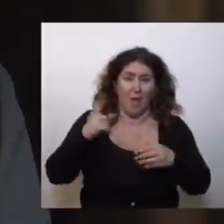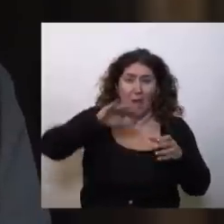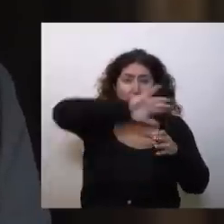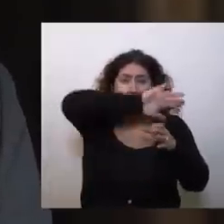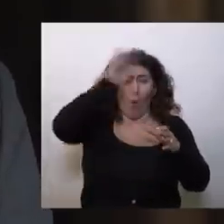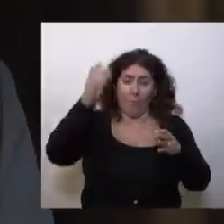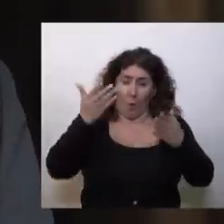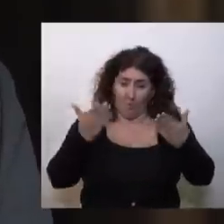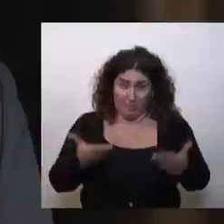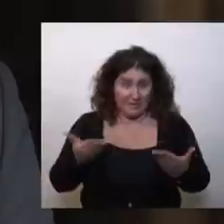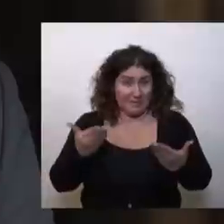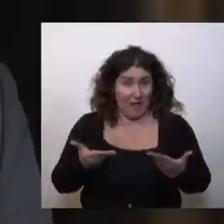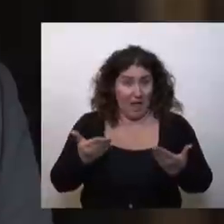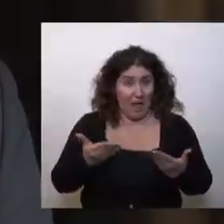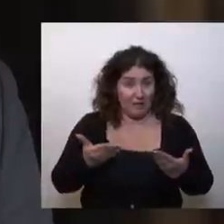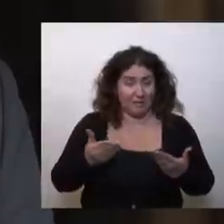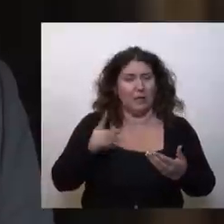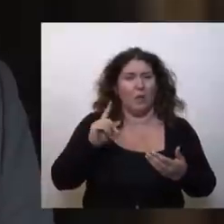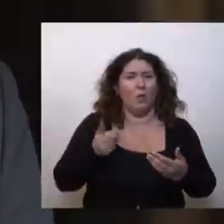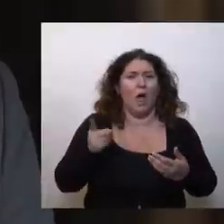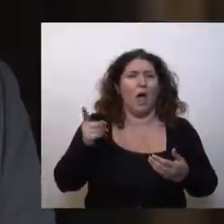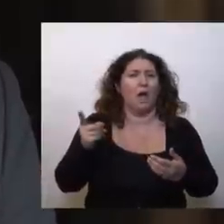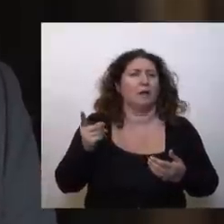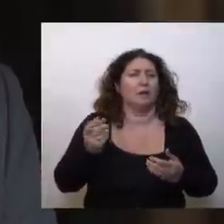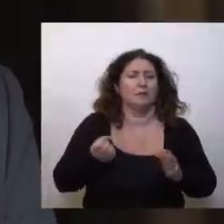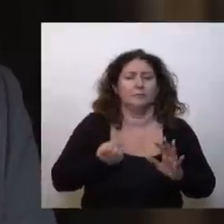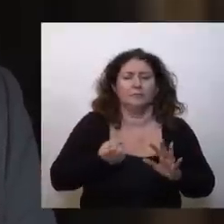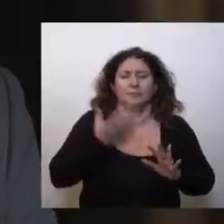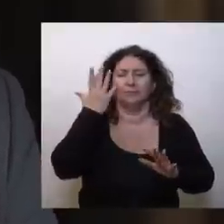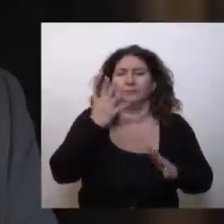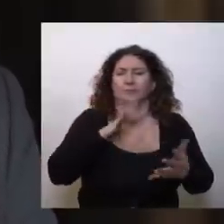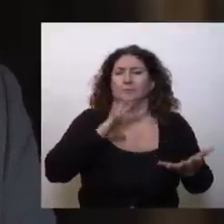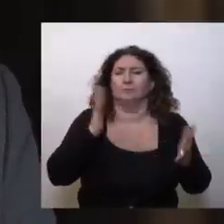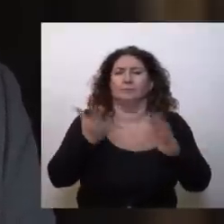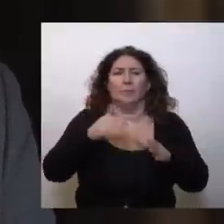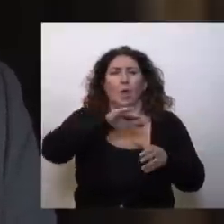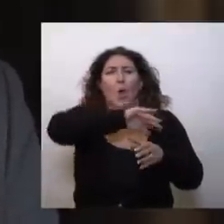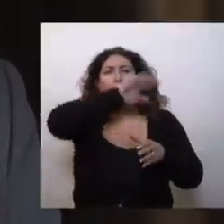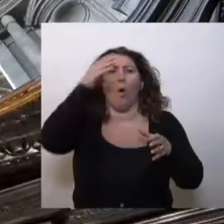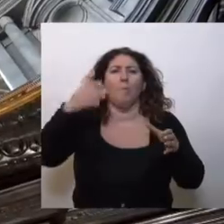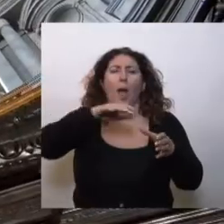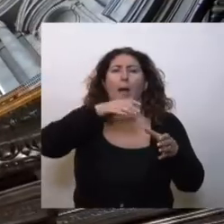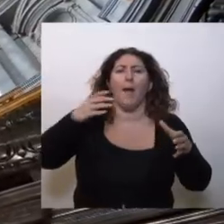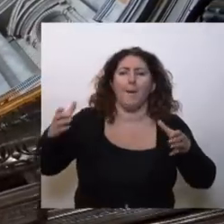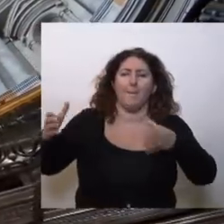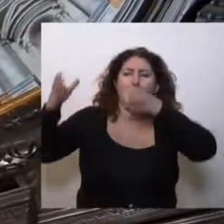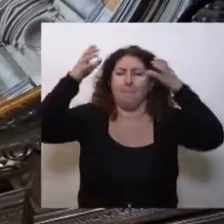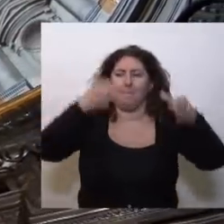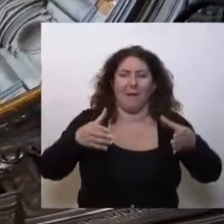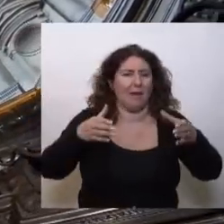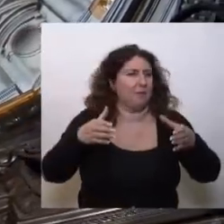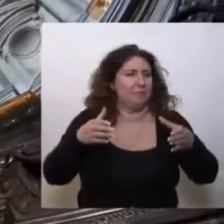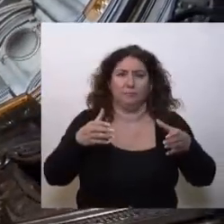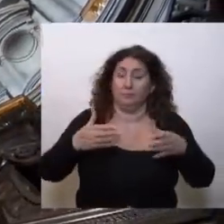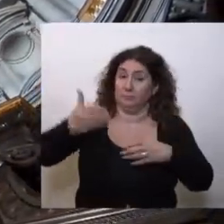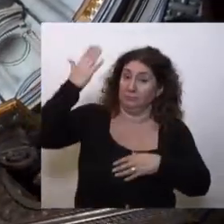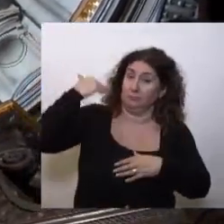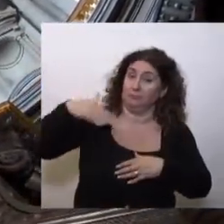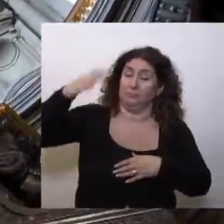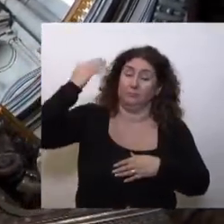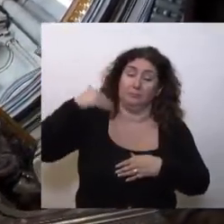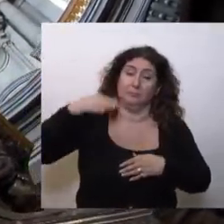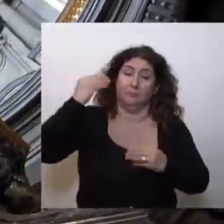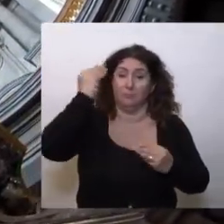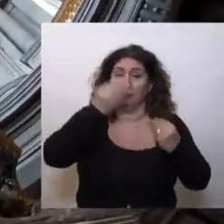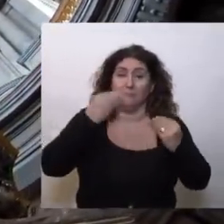e Guarini qui rivoluziona l'idea della cupola compatta, anticamente pensata